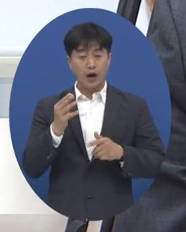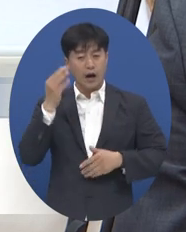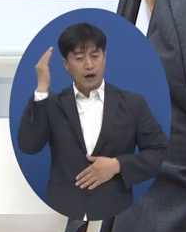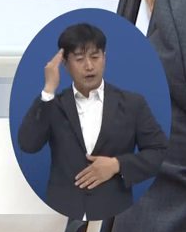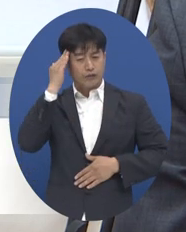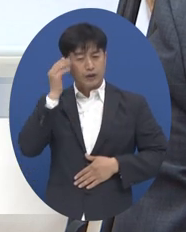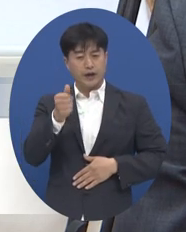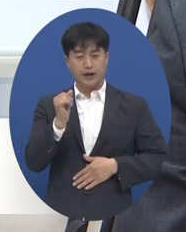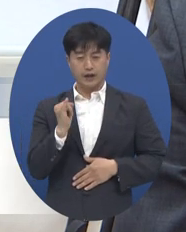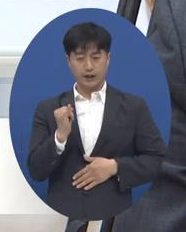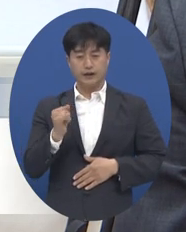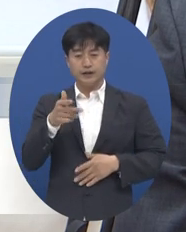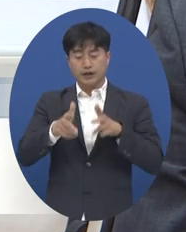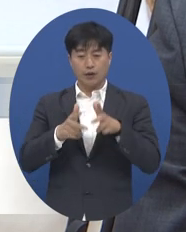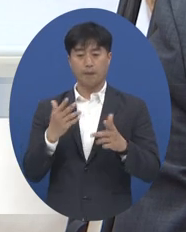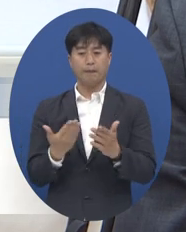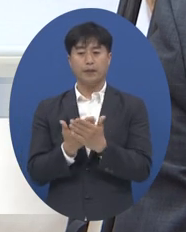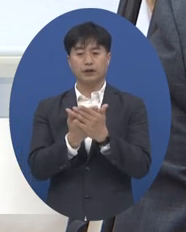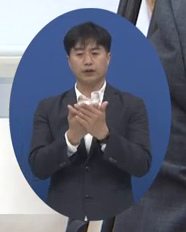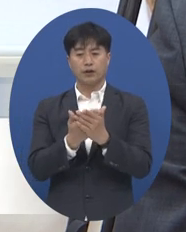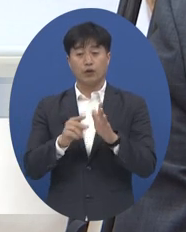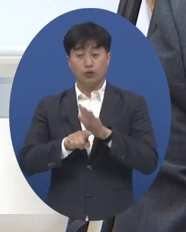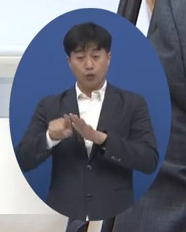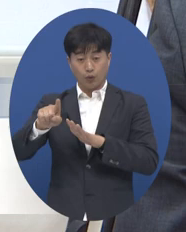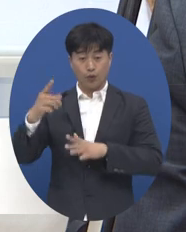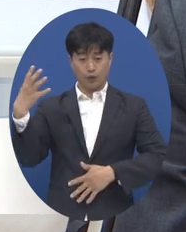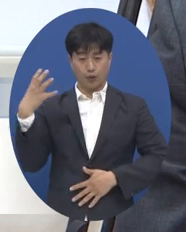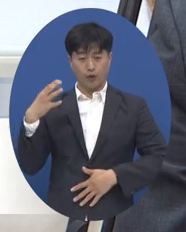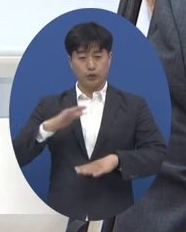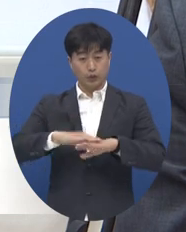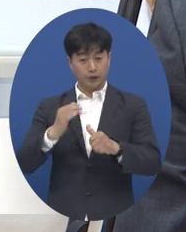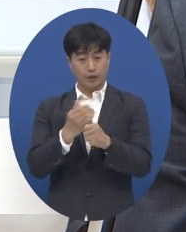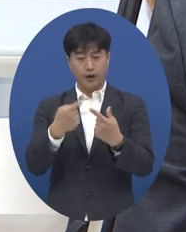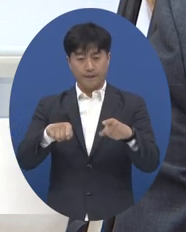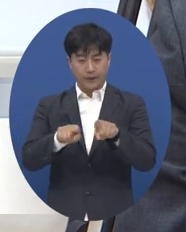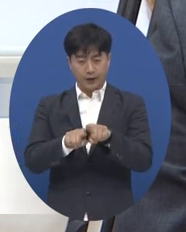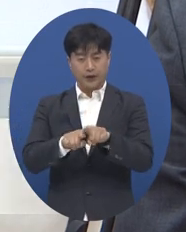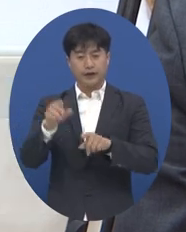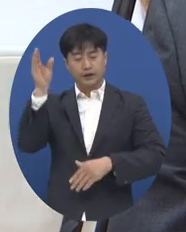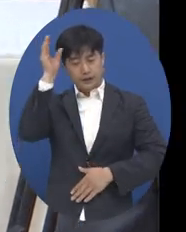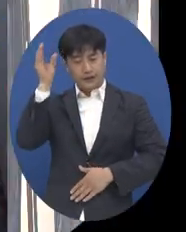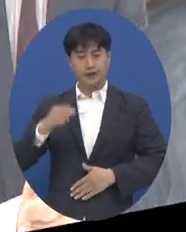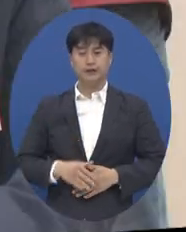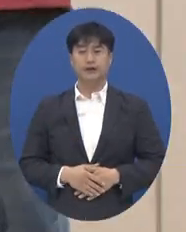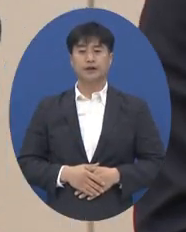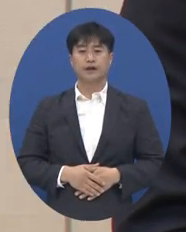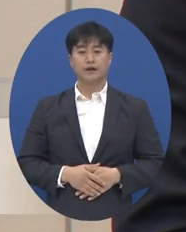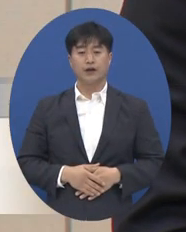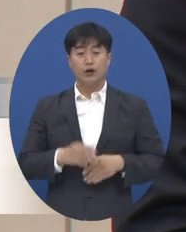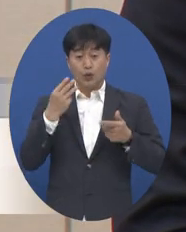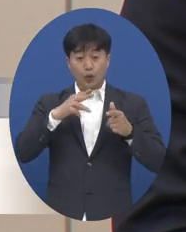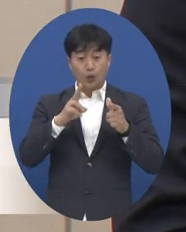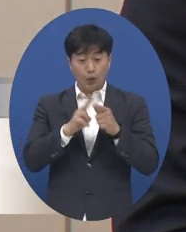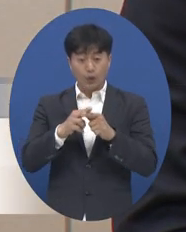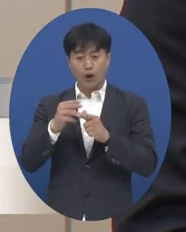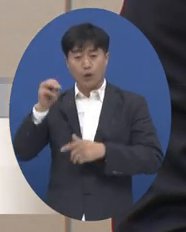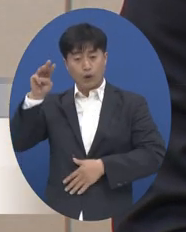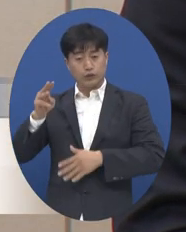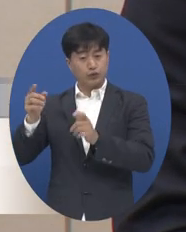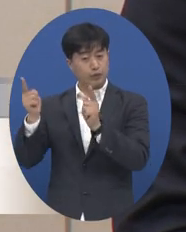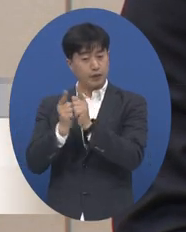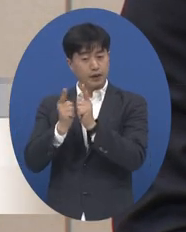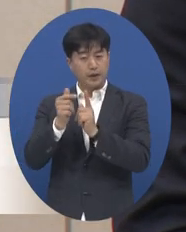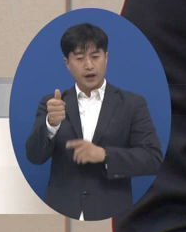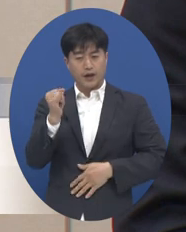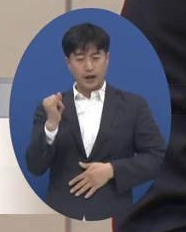대한민국의 예 산업의 발전에 선도적 역할을 손잡고 함께 하게 되기를 기대합니다 기도와 강기의 만남이